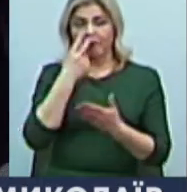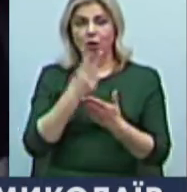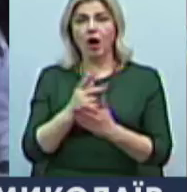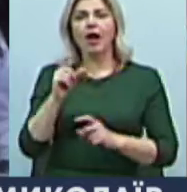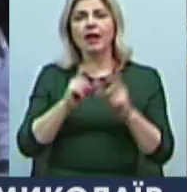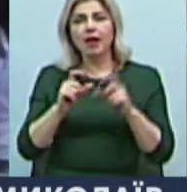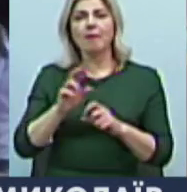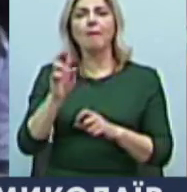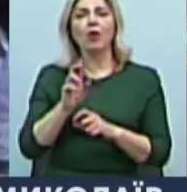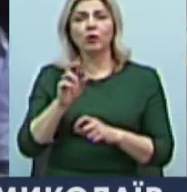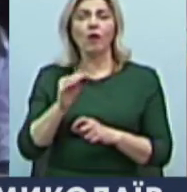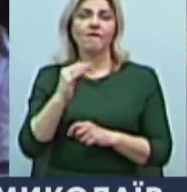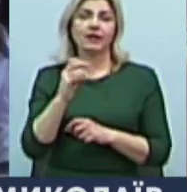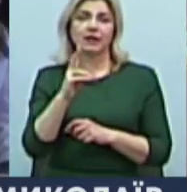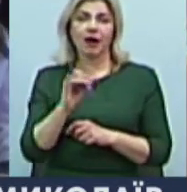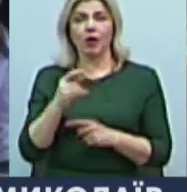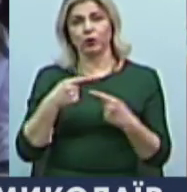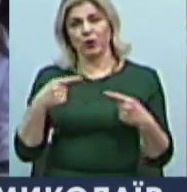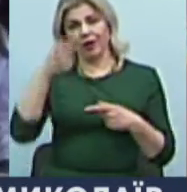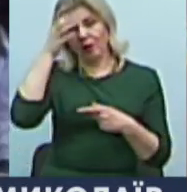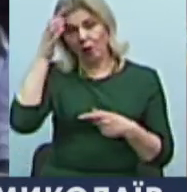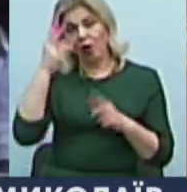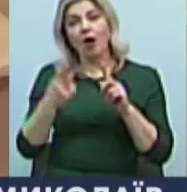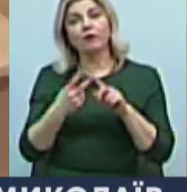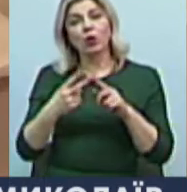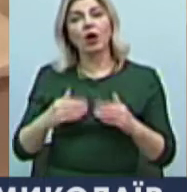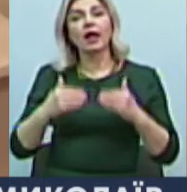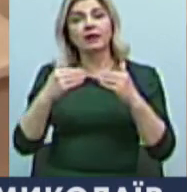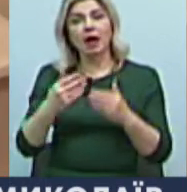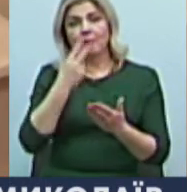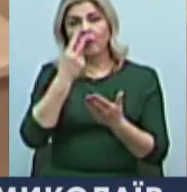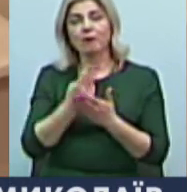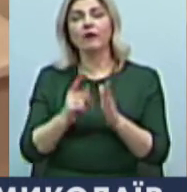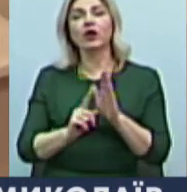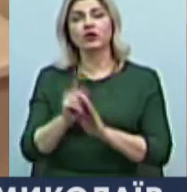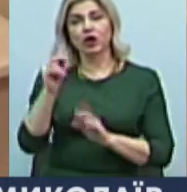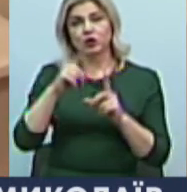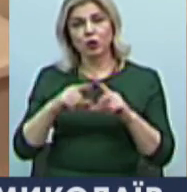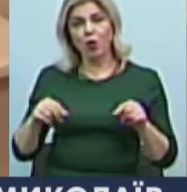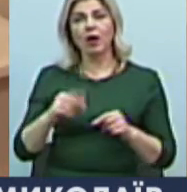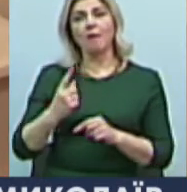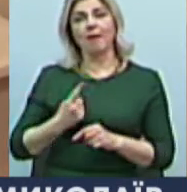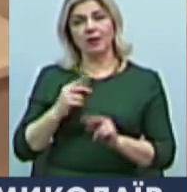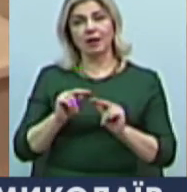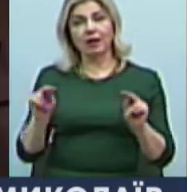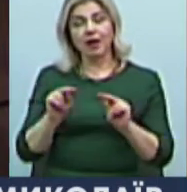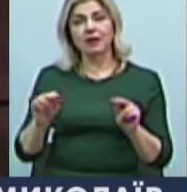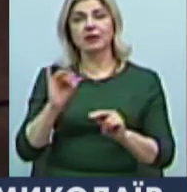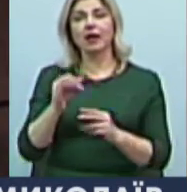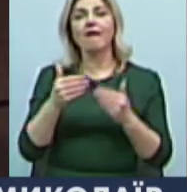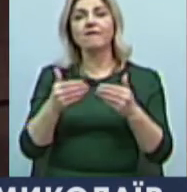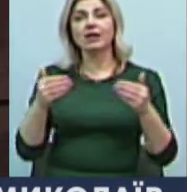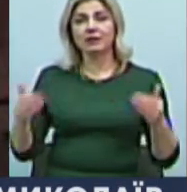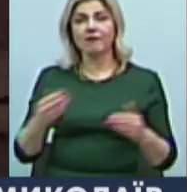хімії, біології, фізики та інших наук. Другий етап – демонстрація початкової школи і майстер-класів. А на завершення – виставка